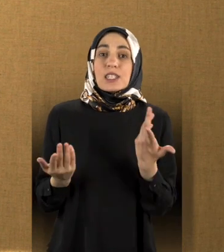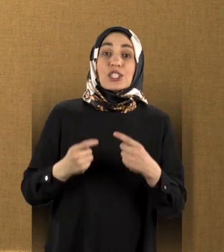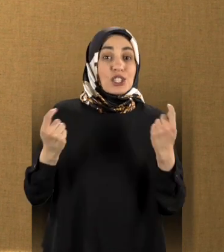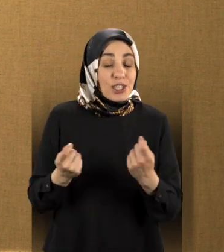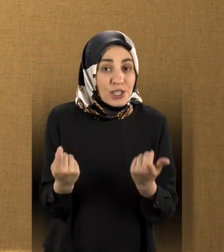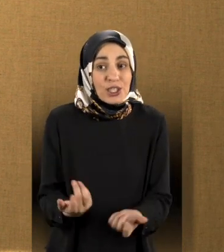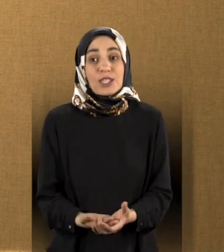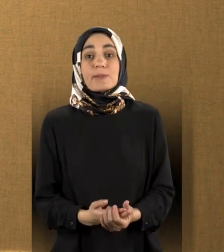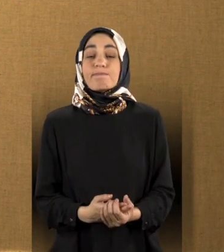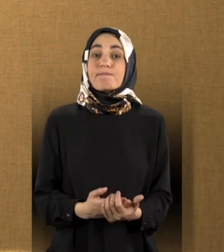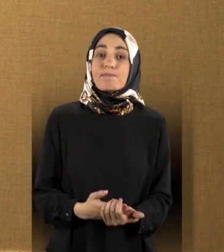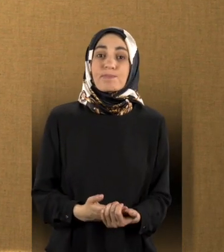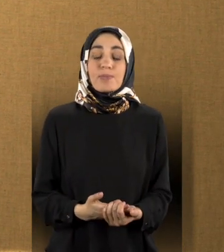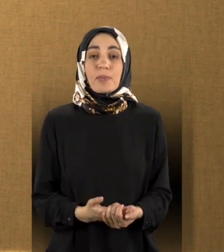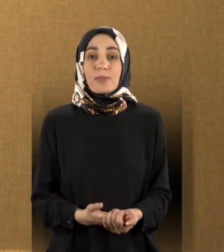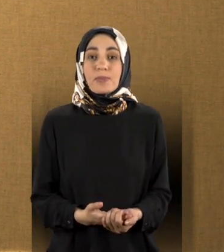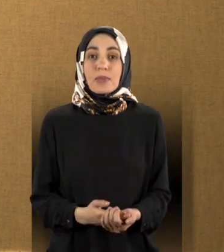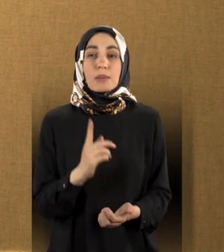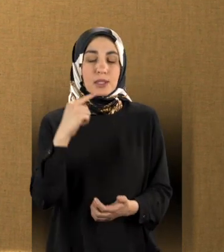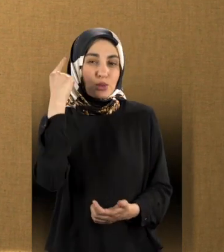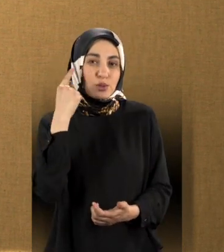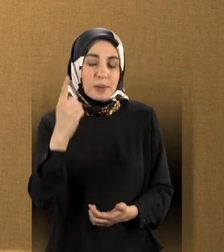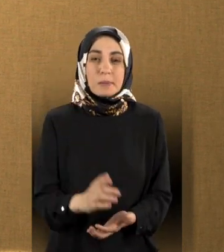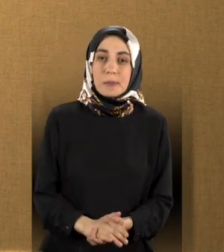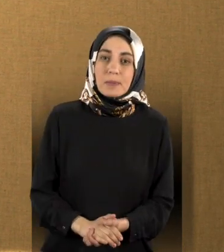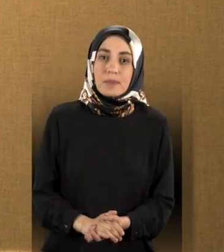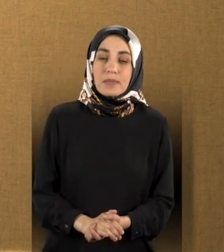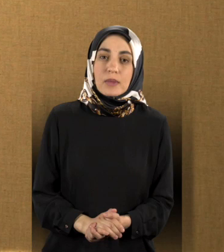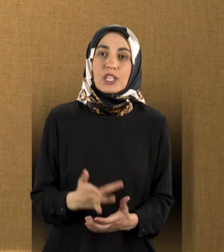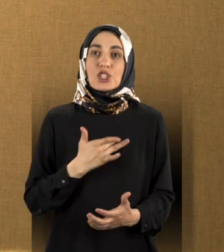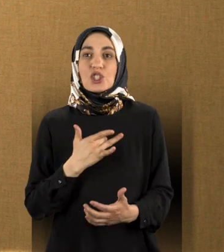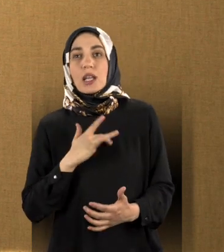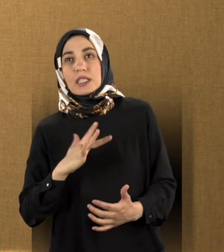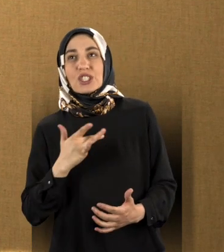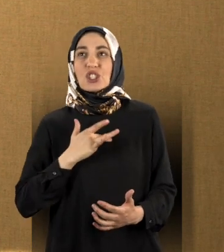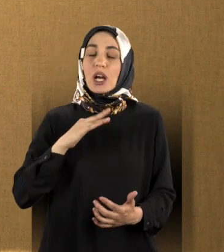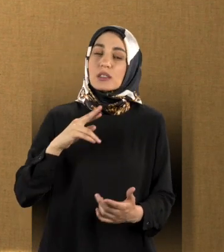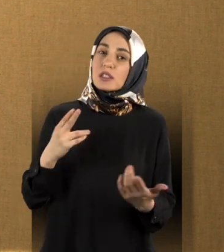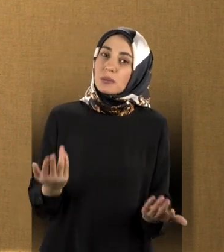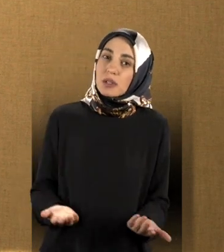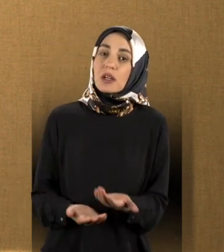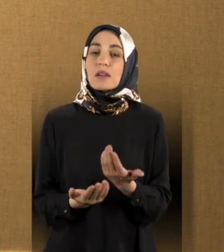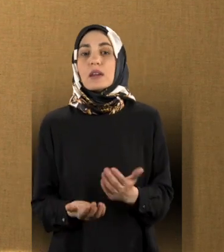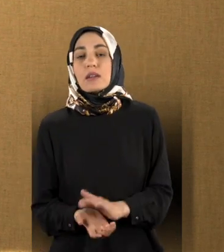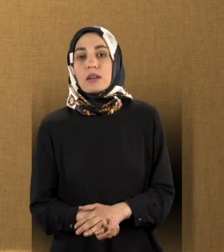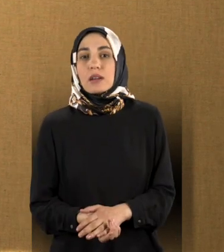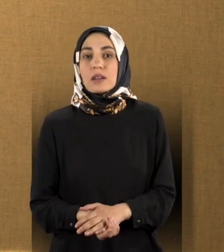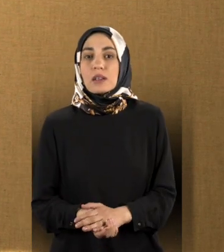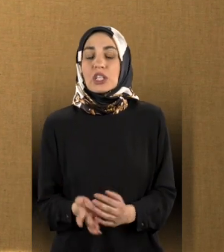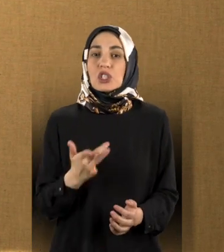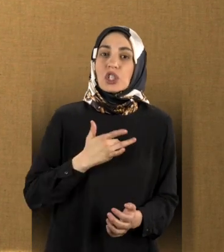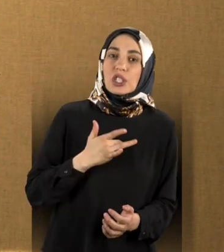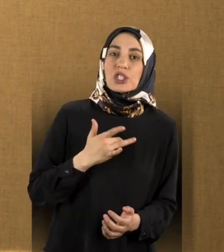efendime söyleyeyim çalışır bir düşüneyim canlı değil de canlı